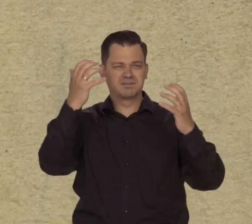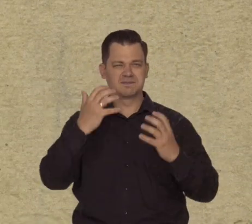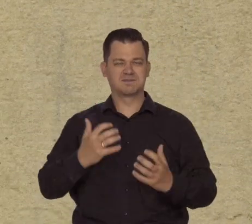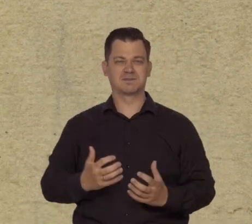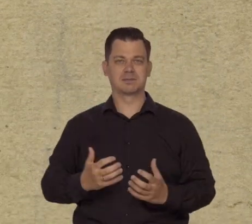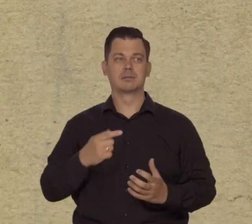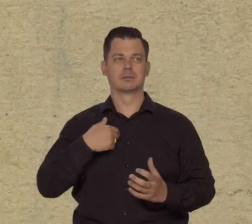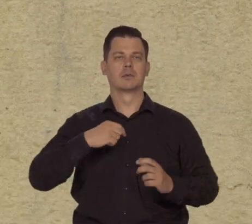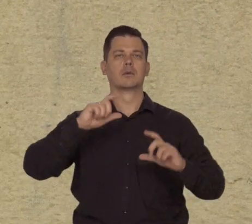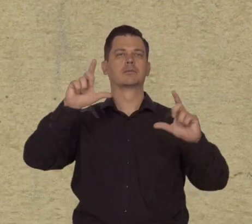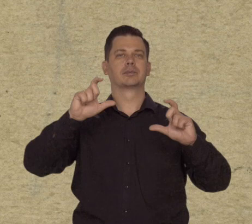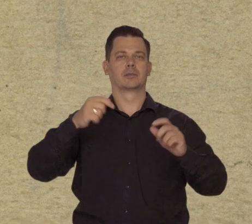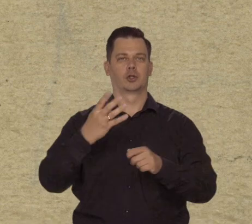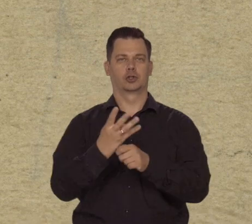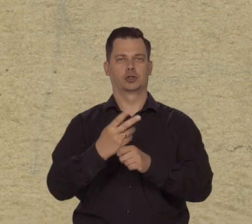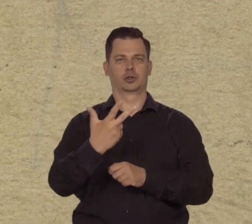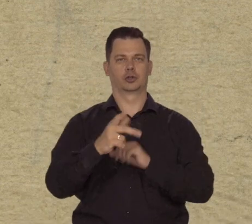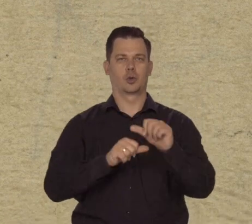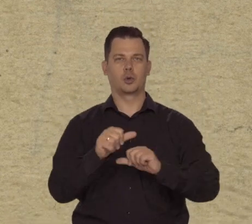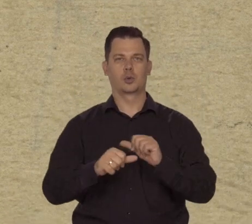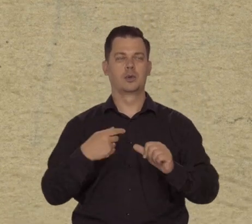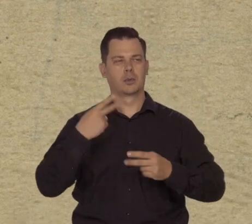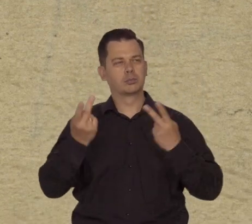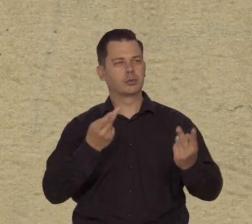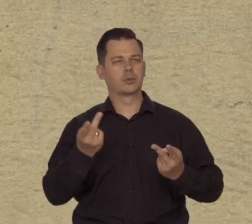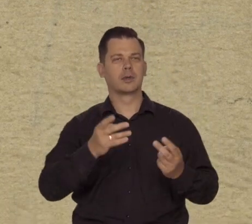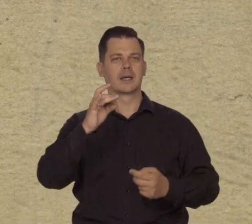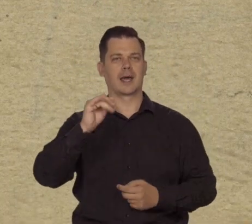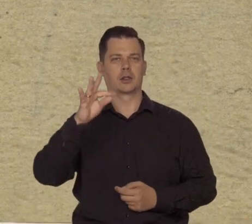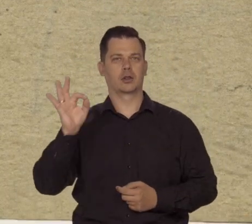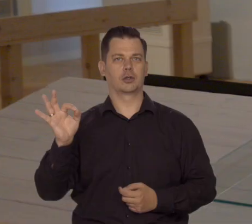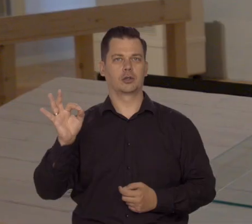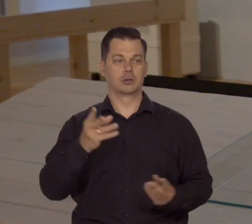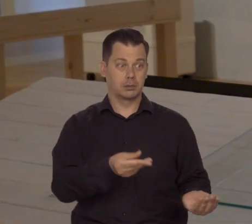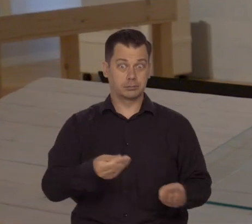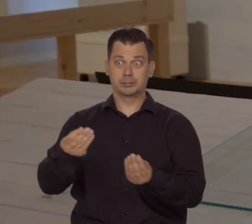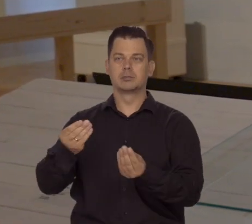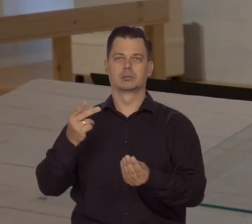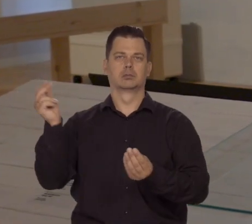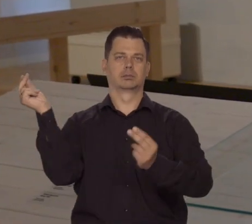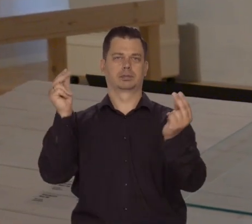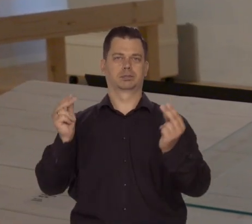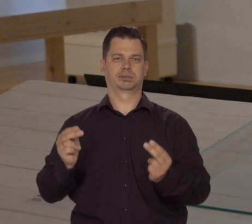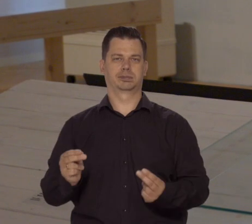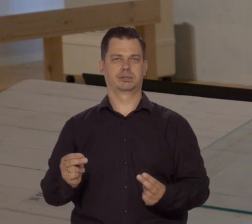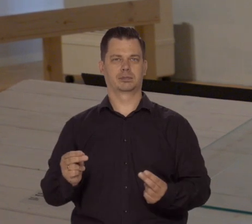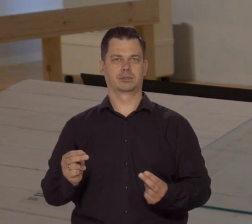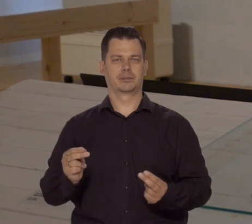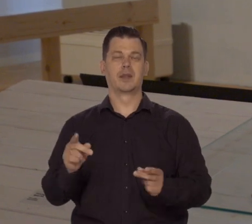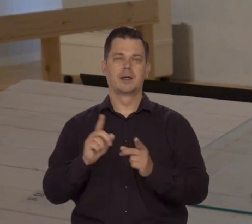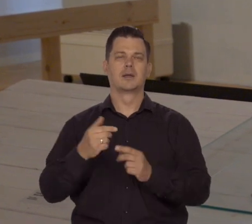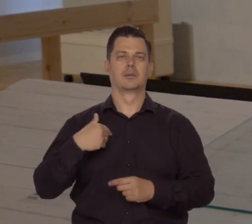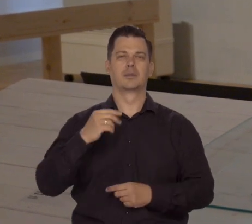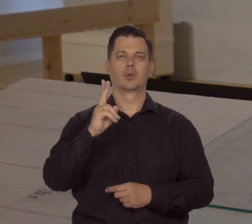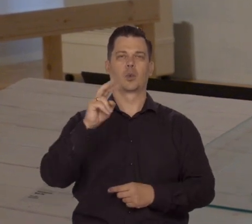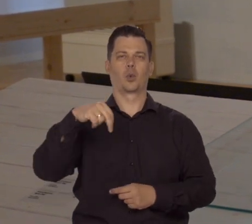Strzemiński wybiera fotografię wykonaną w 1943 roku podczas przeszukiwania ruin getta. O nieco innym charakterze cykle prac